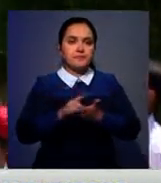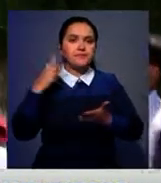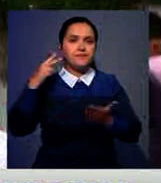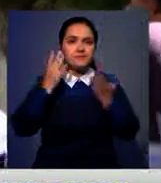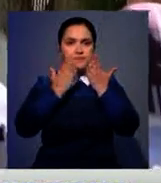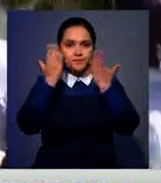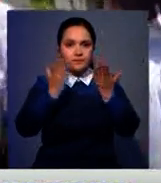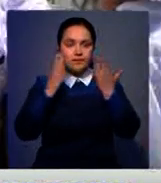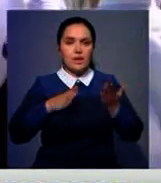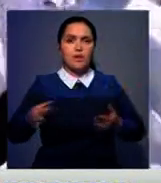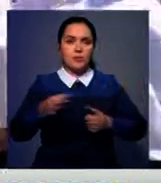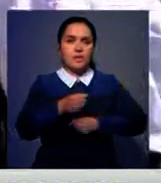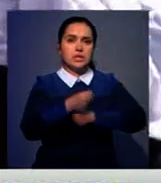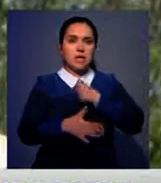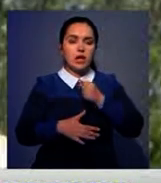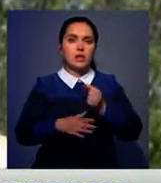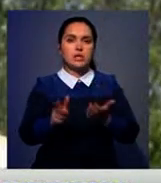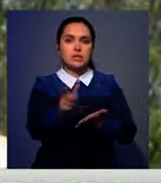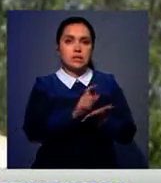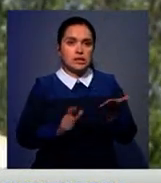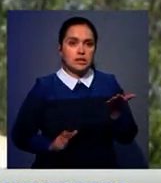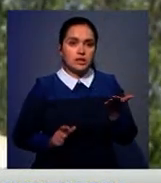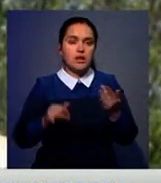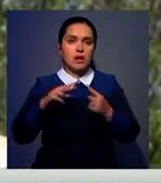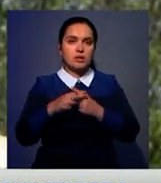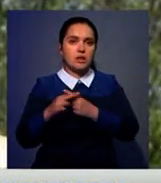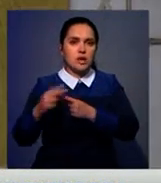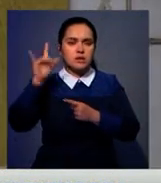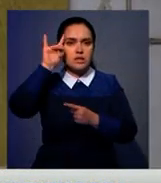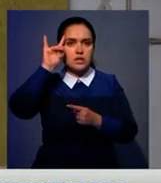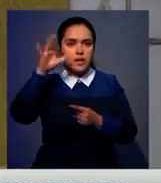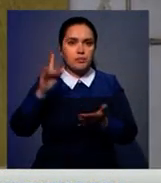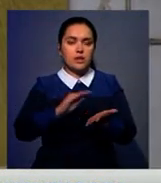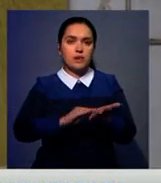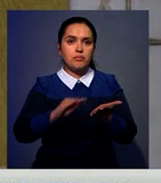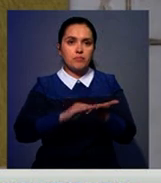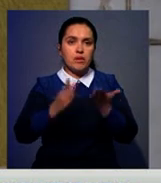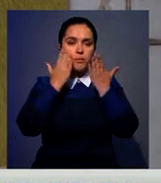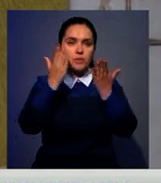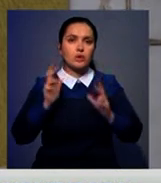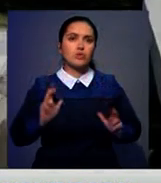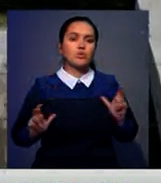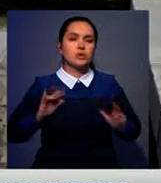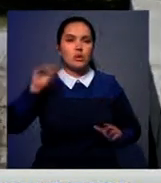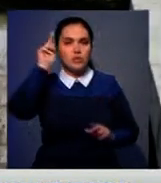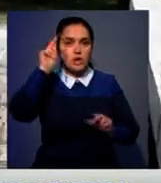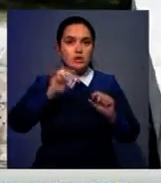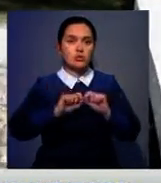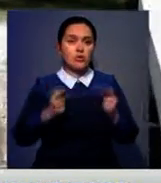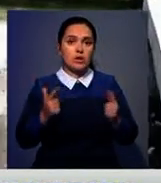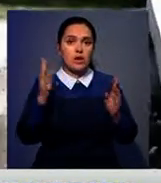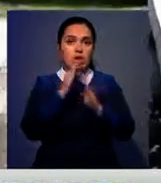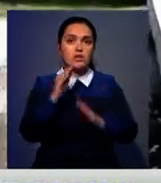литературных чтениях, организованных в областном центре. Лучшие стихи и отрывки из знаменитых произведений прочли студенты и учащиеся школ.